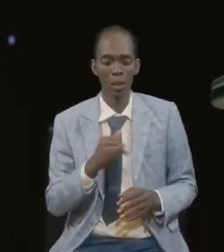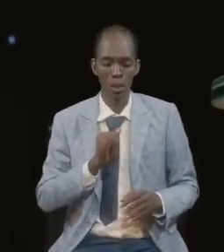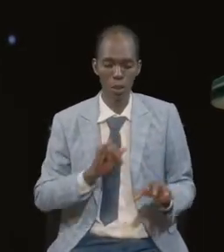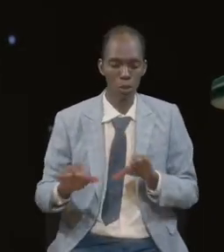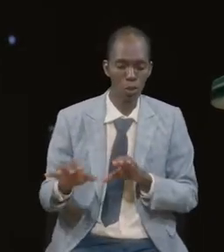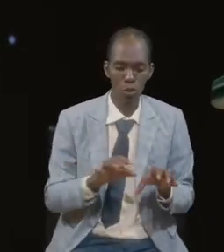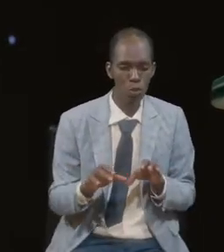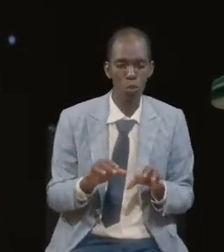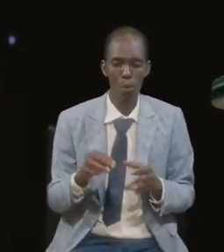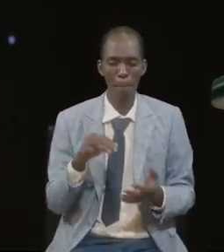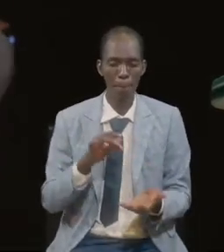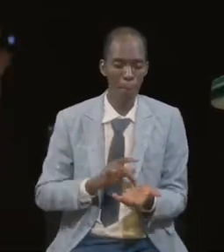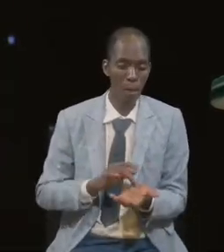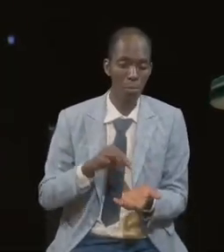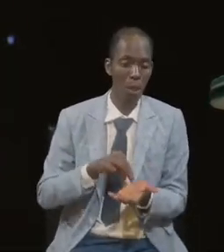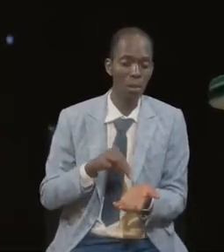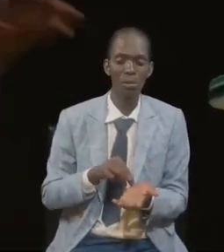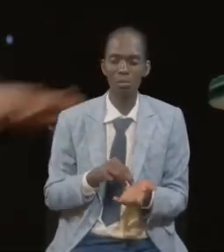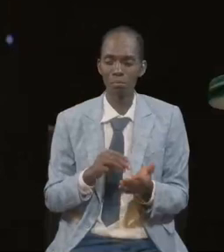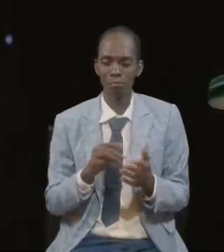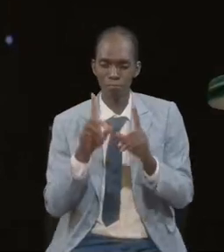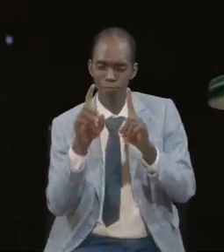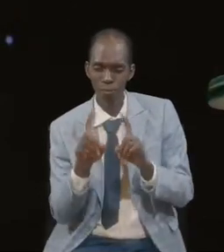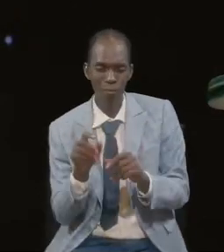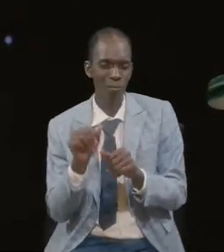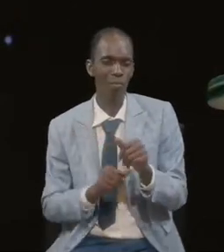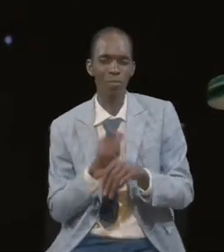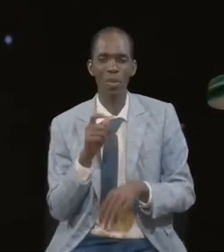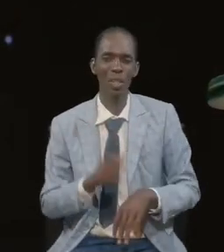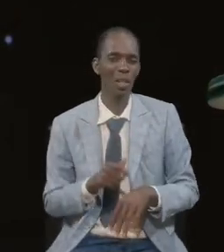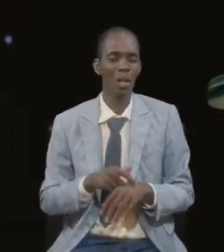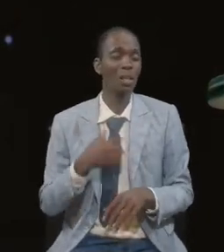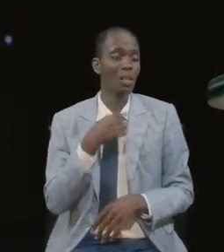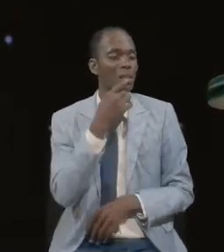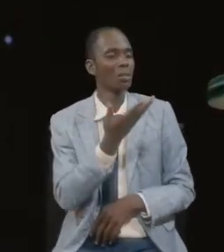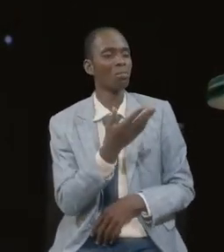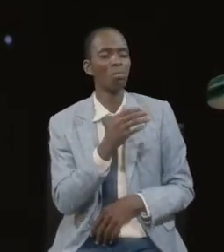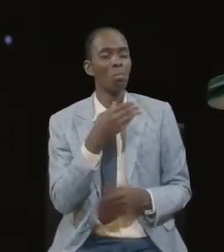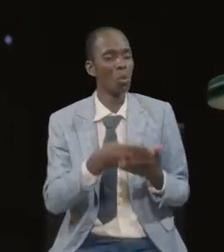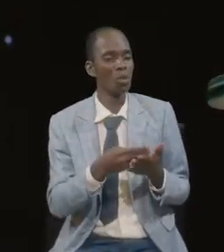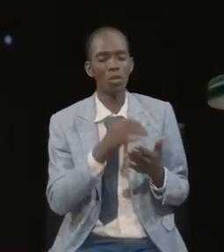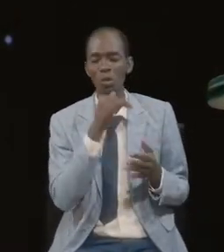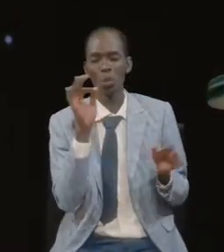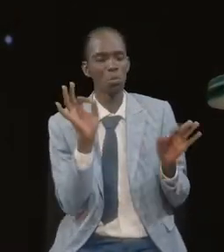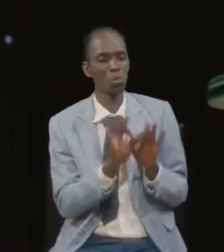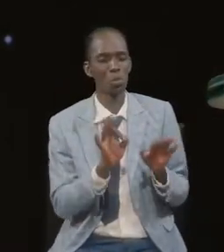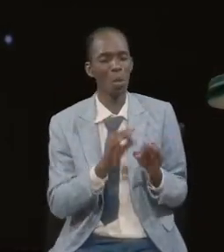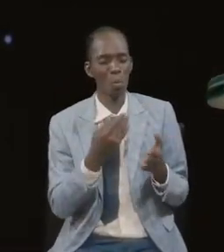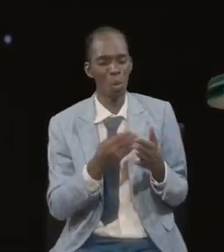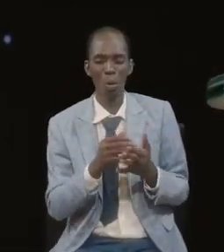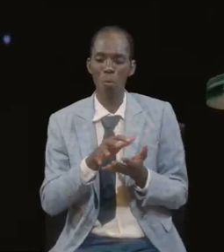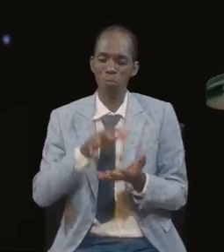fois. Je fais tout pour être en santé. L'argent est là, quel que soit